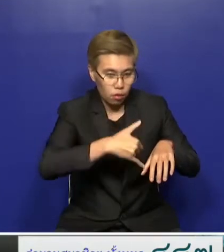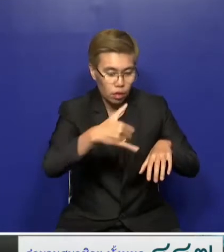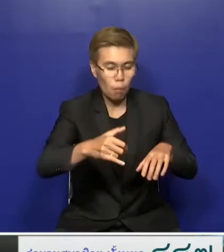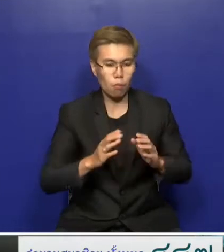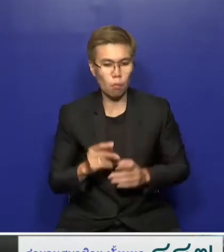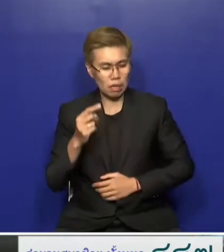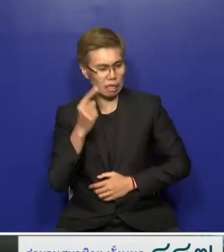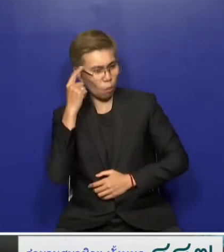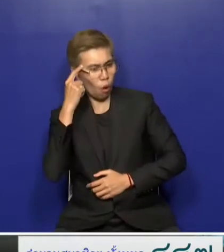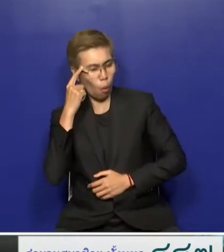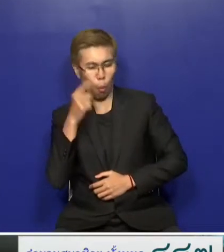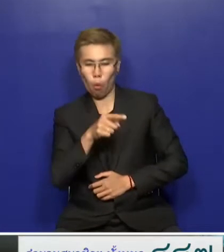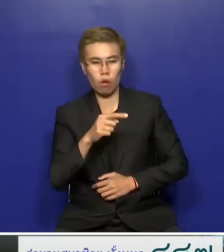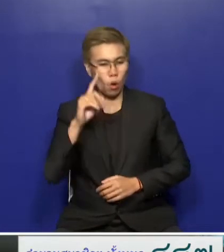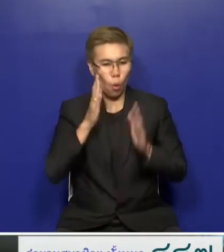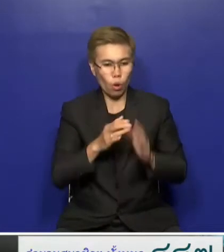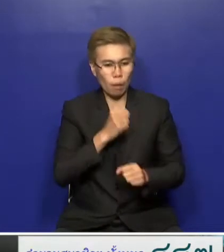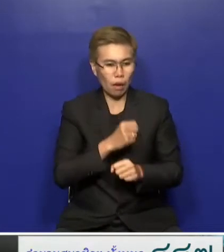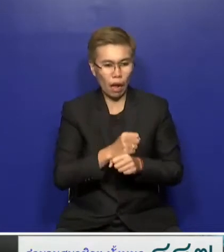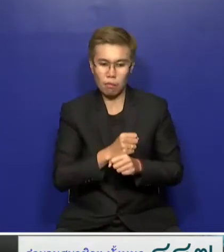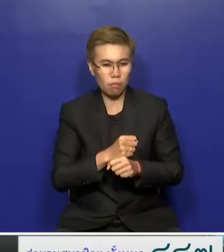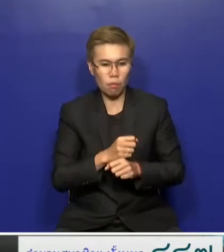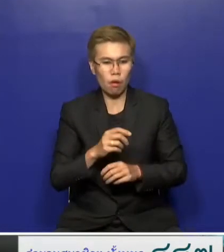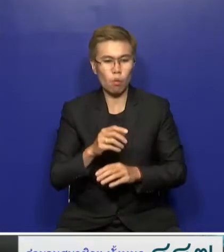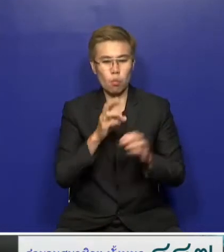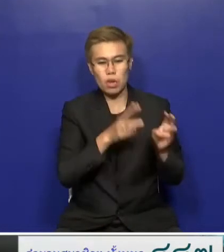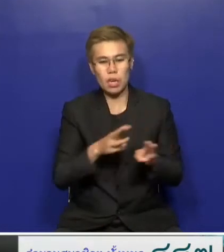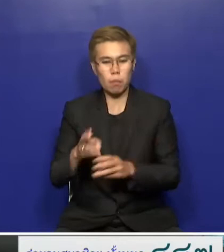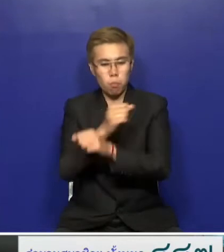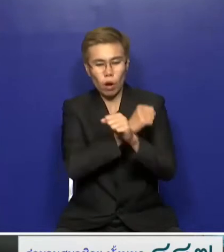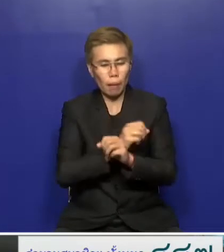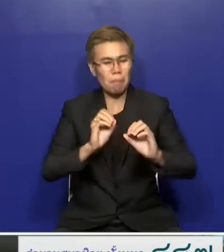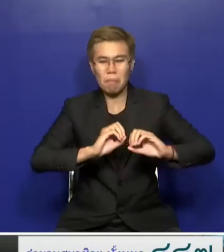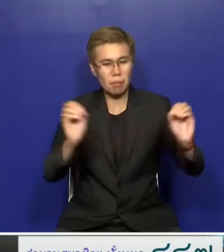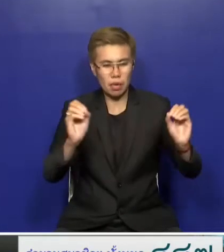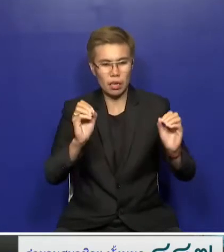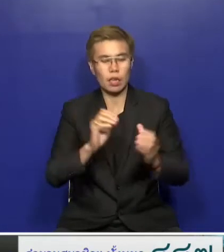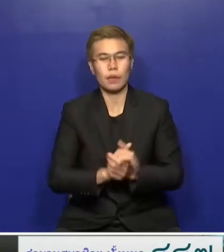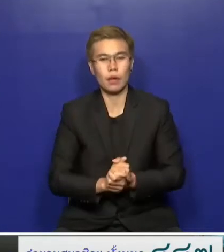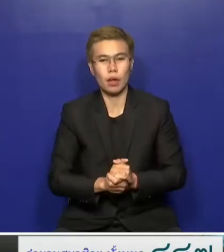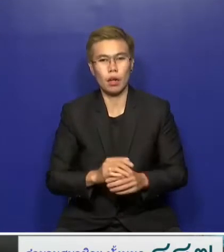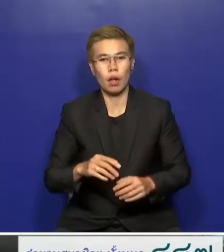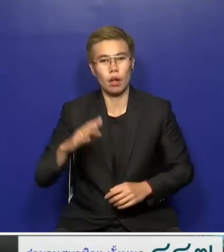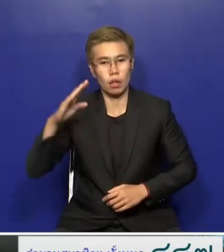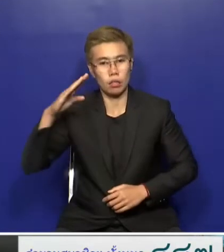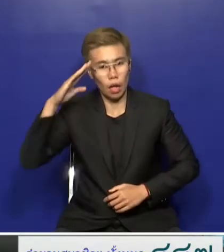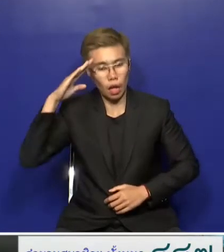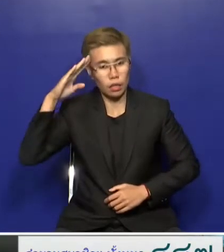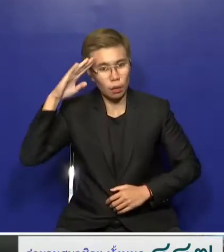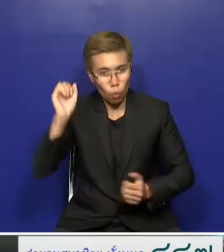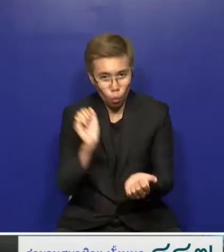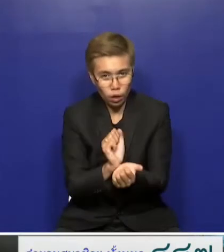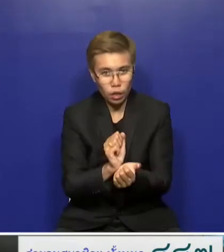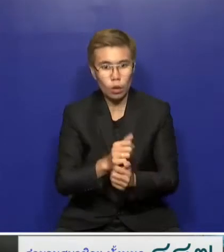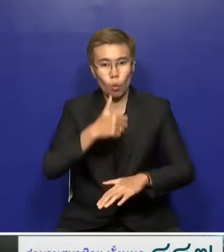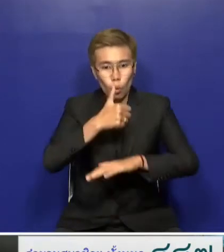มในการป้องกันผมยืนยันไม่ใช่ครับกำลังทหารนะครับกำลังตำรวจกำลังการปกครองกำนันผู้ใหญ่บ้านช